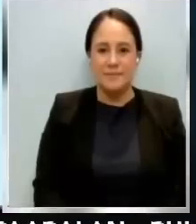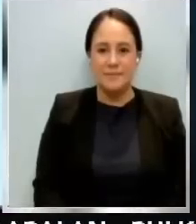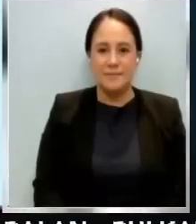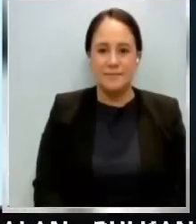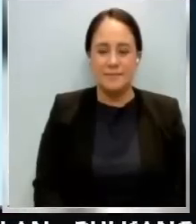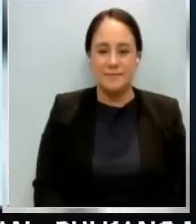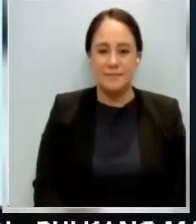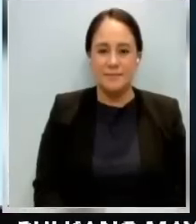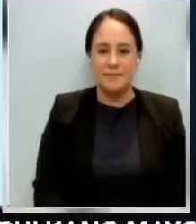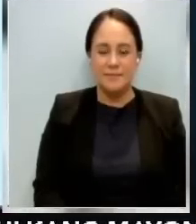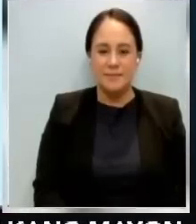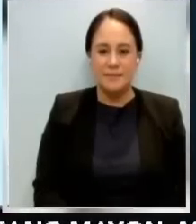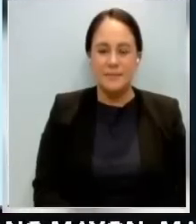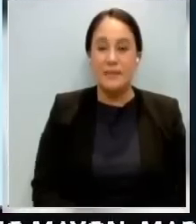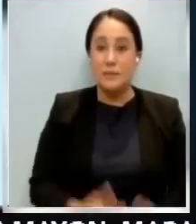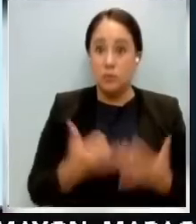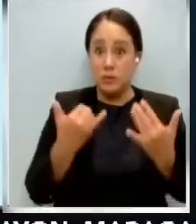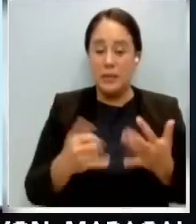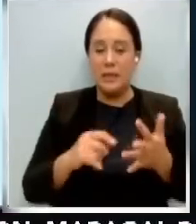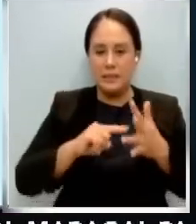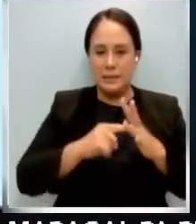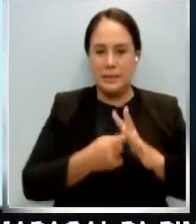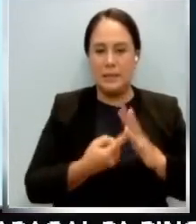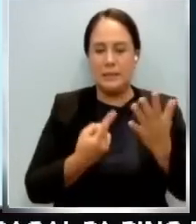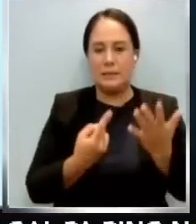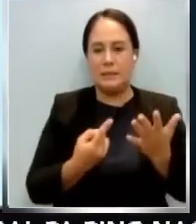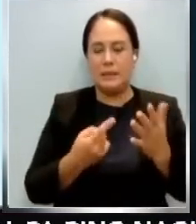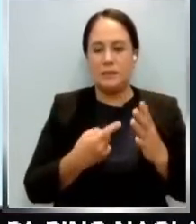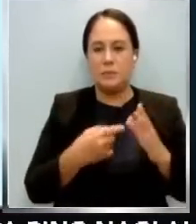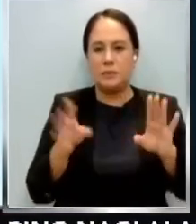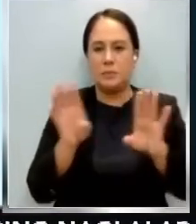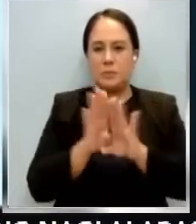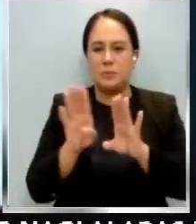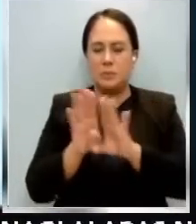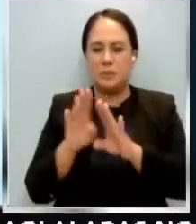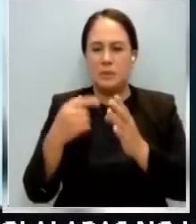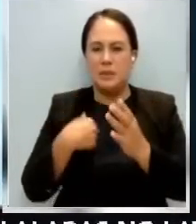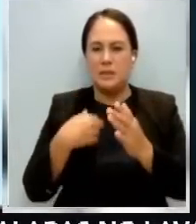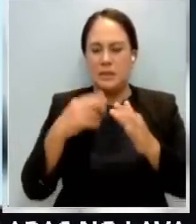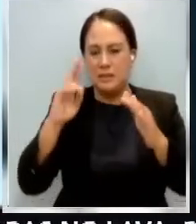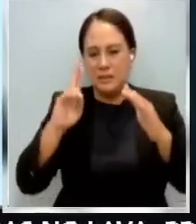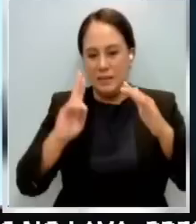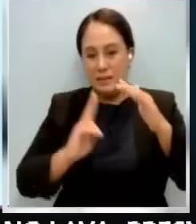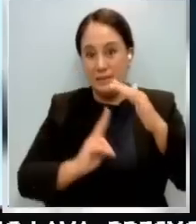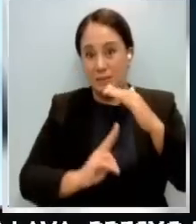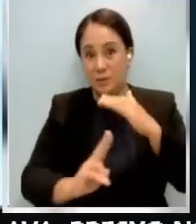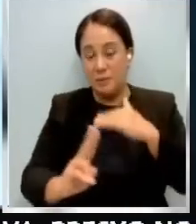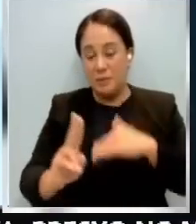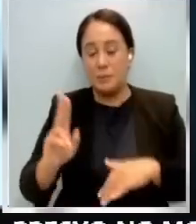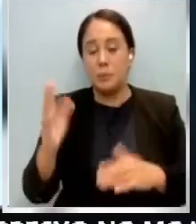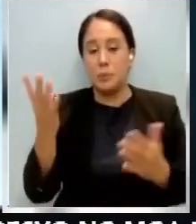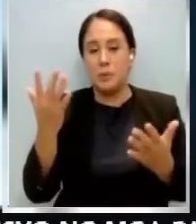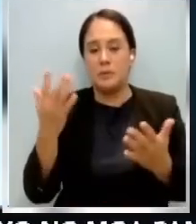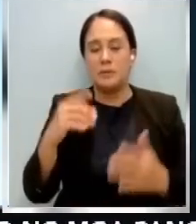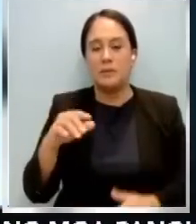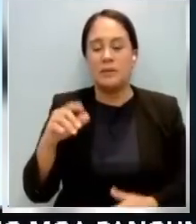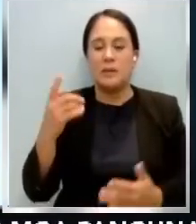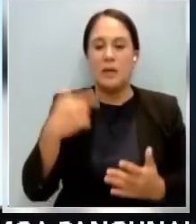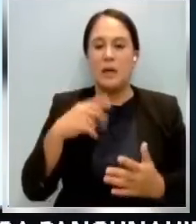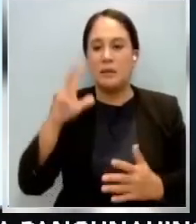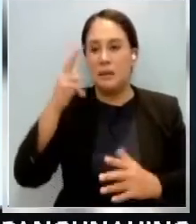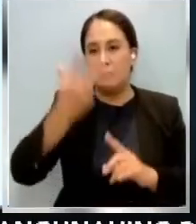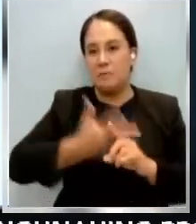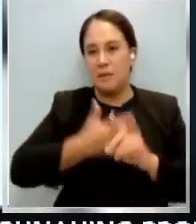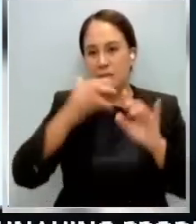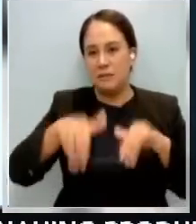Sinimula na ngayong araw ang pagsasara ng buong Lagos-Dilad underpass imbis na iilang lane lamang. 3 buwan niyang tatagal. At kamustahin natin